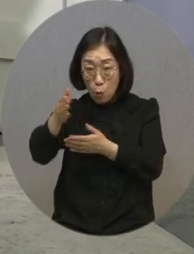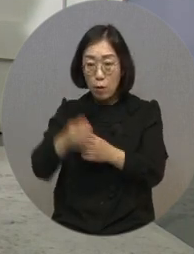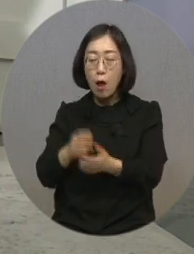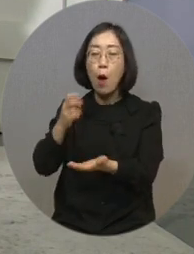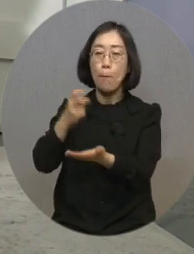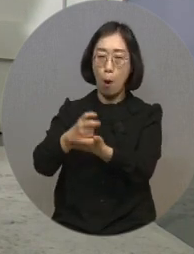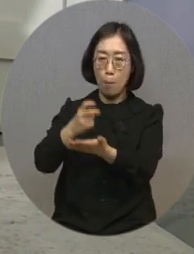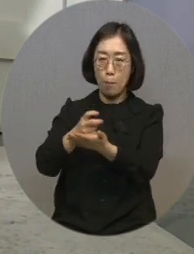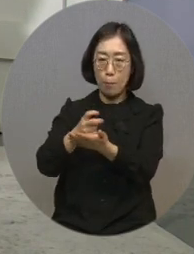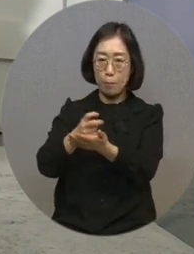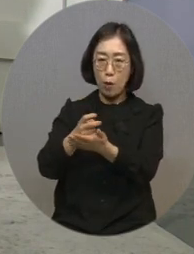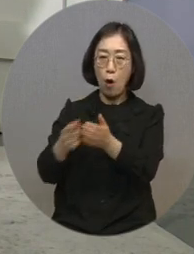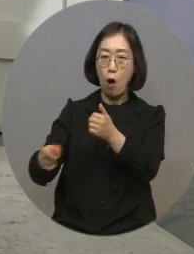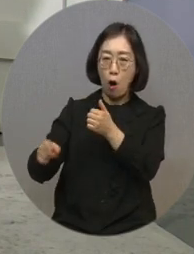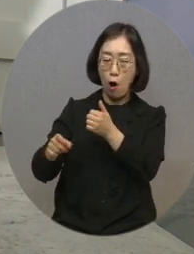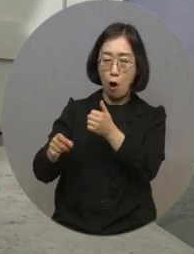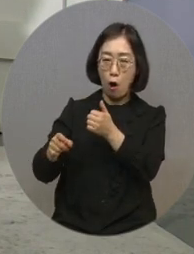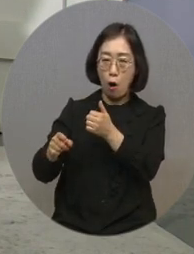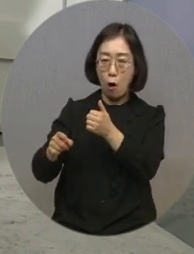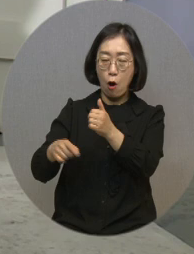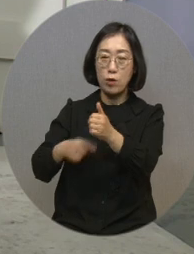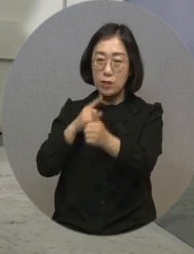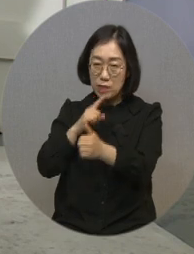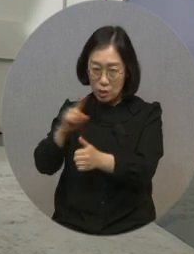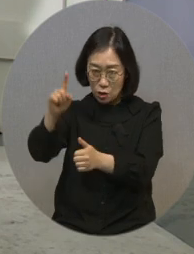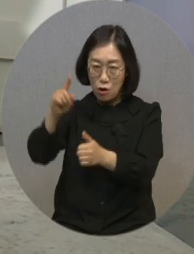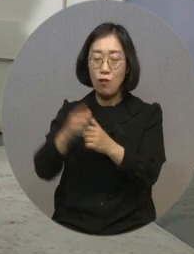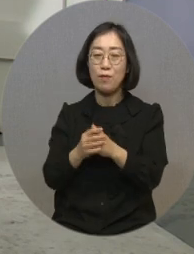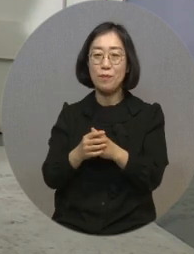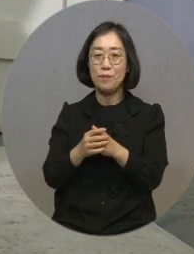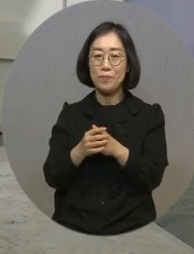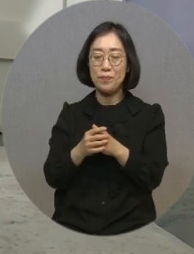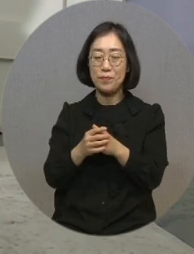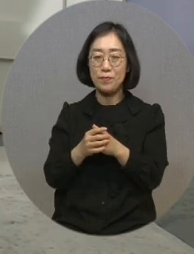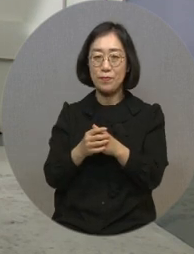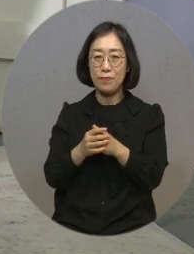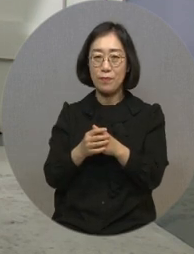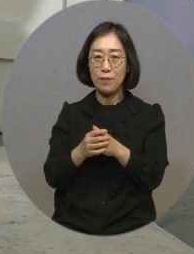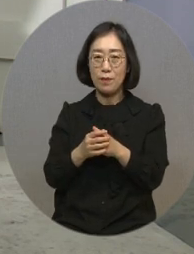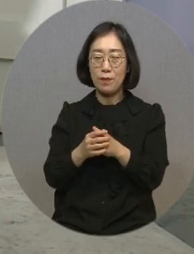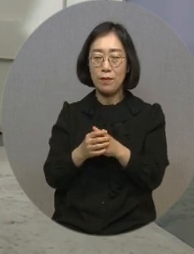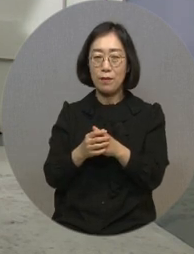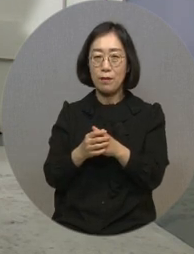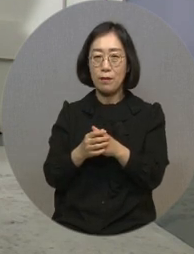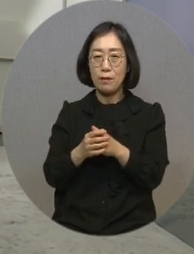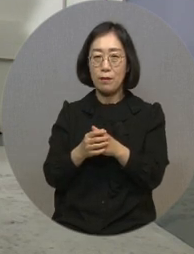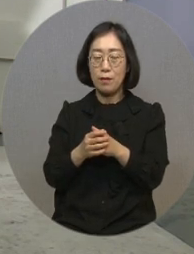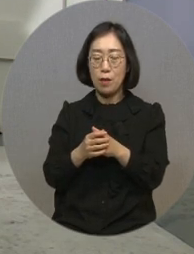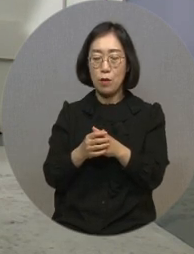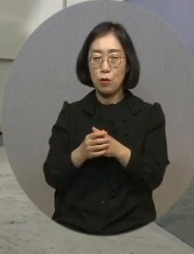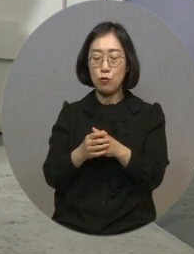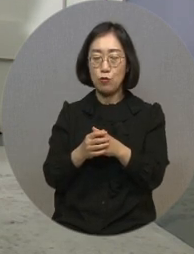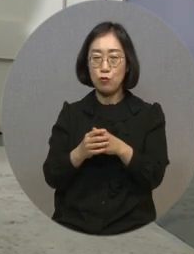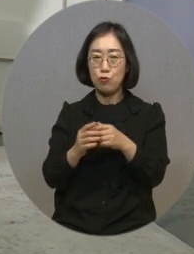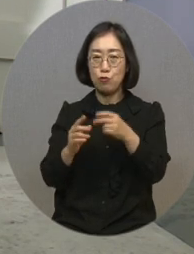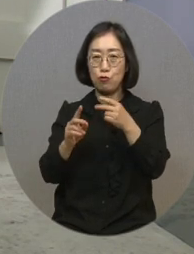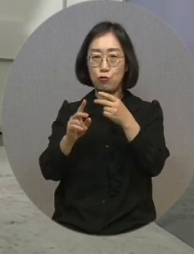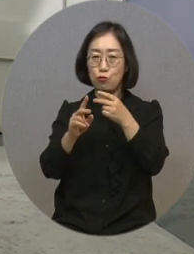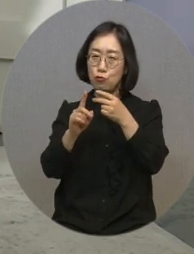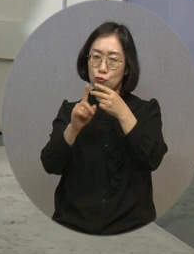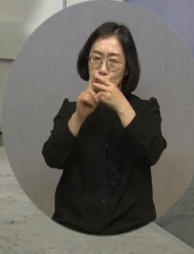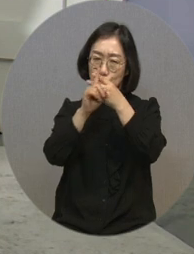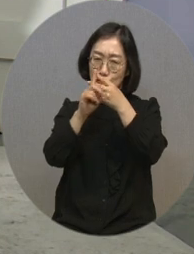예. 아, 그리고 그 아주 재밌네. 예. 근데 이제 그 아마 그때 중학교 때 했던